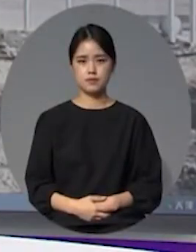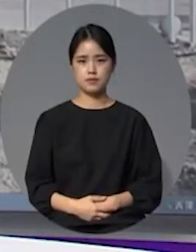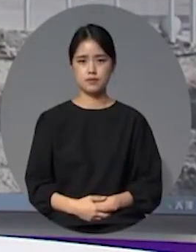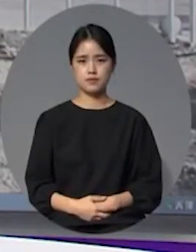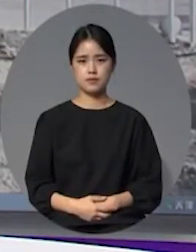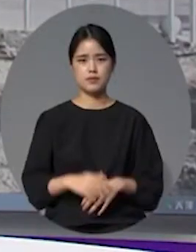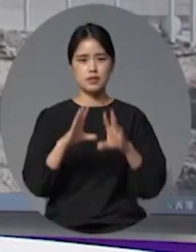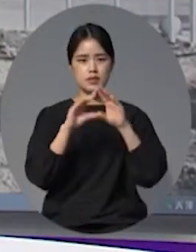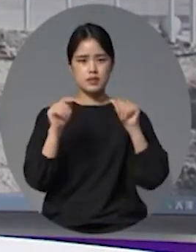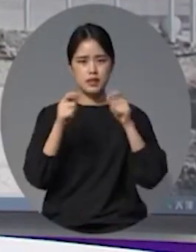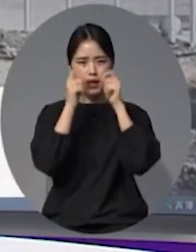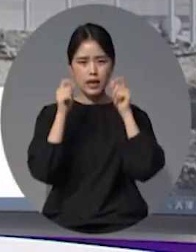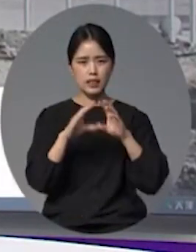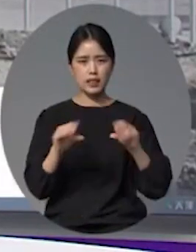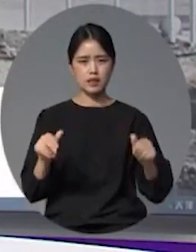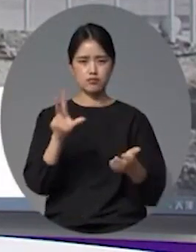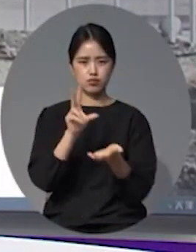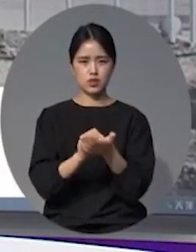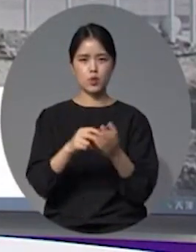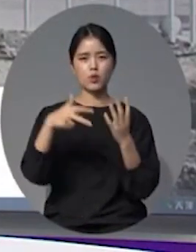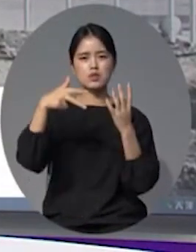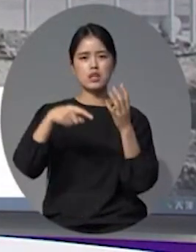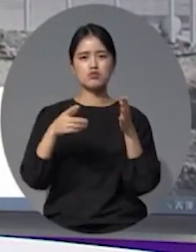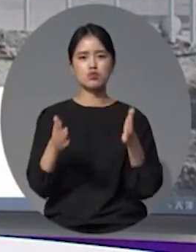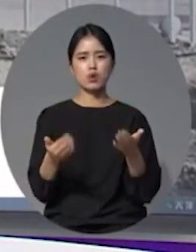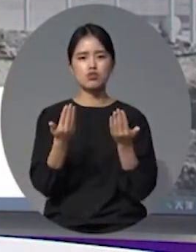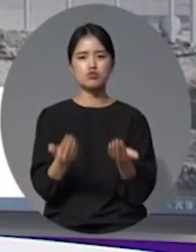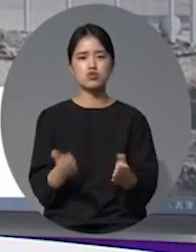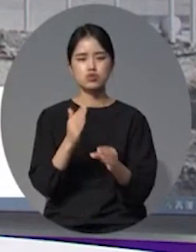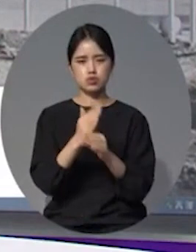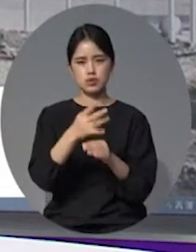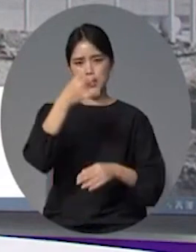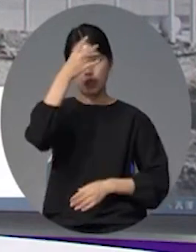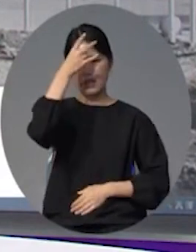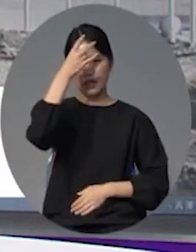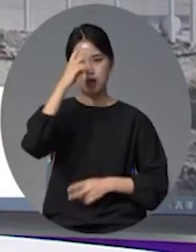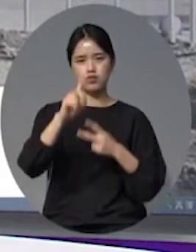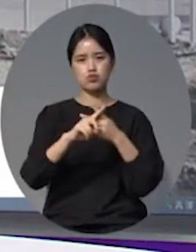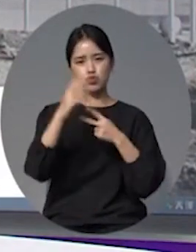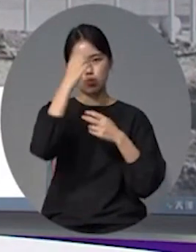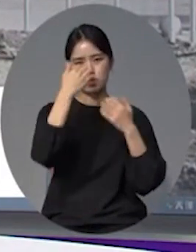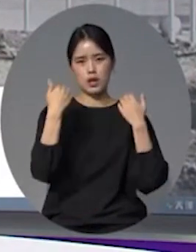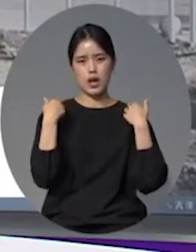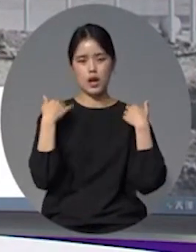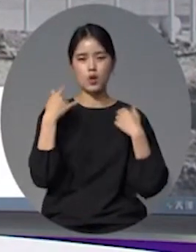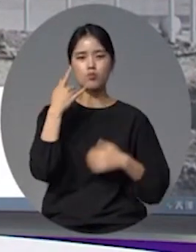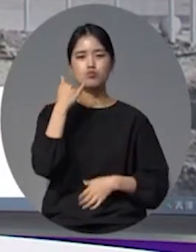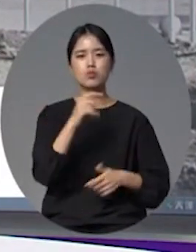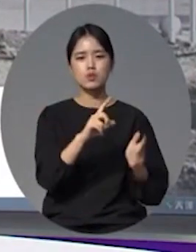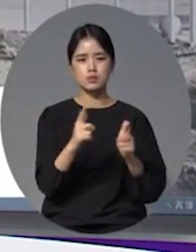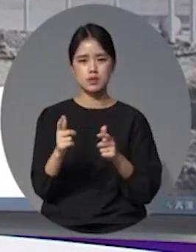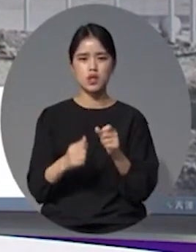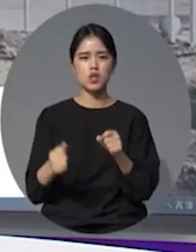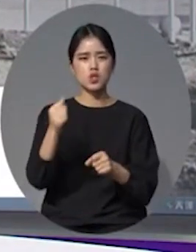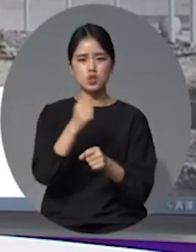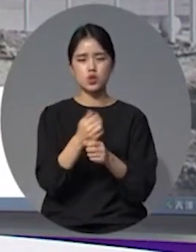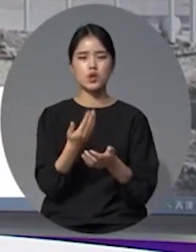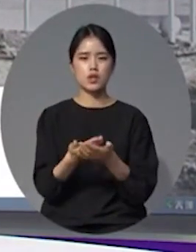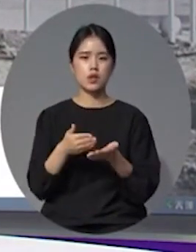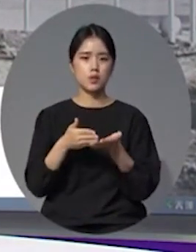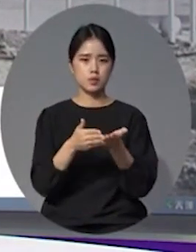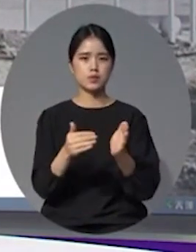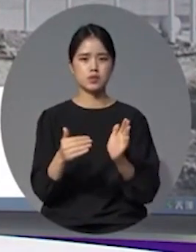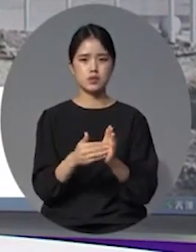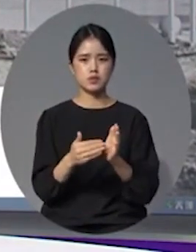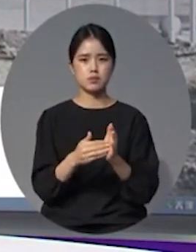4 4 유지 점검 문제로 4주째 수업 중인 전주 예술 중 고교 학부모들이 학교 정상화 레조 보였습니다 학교는